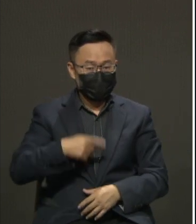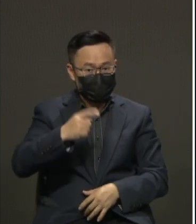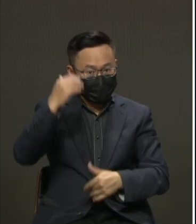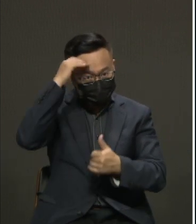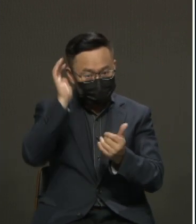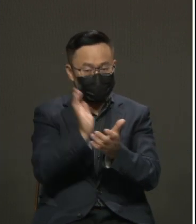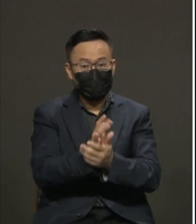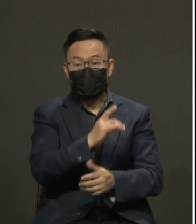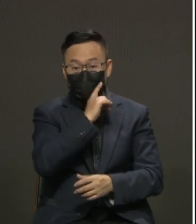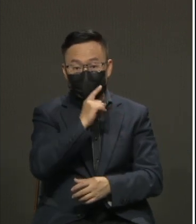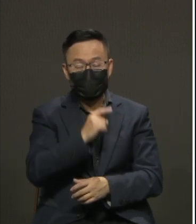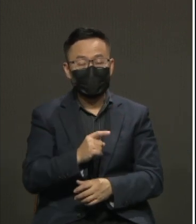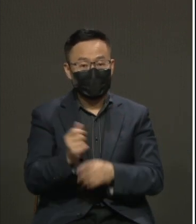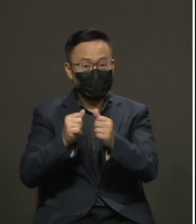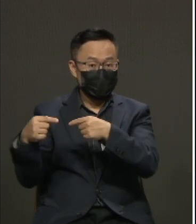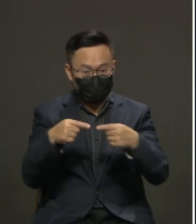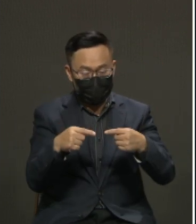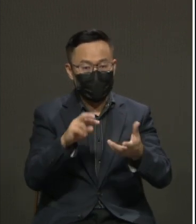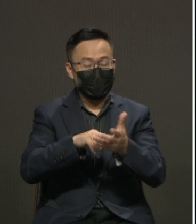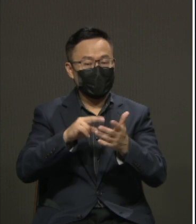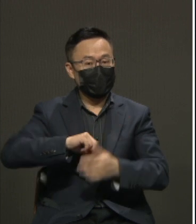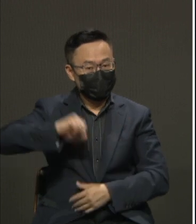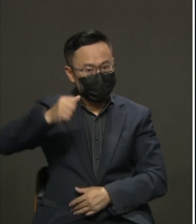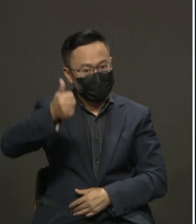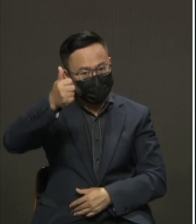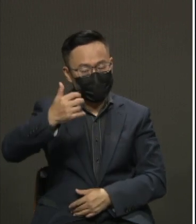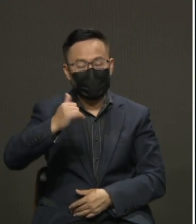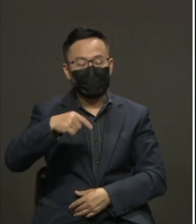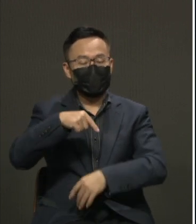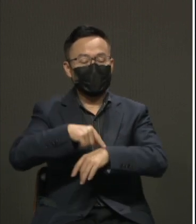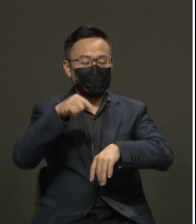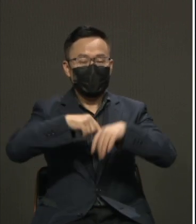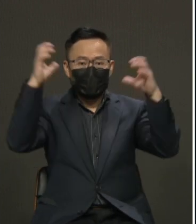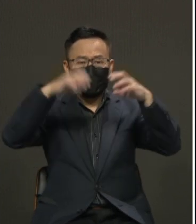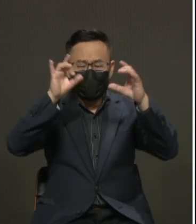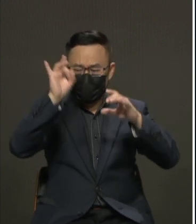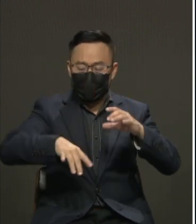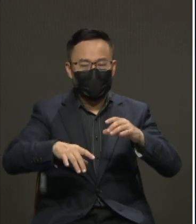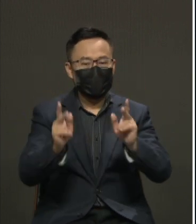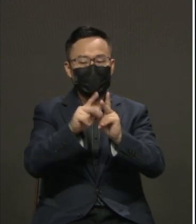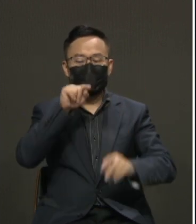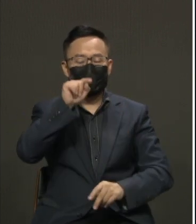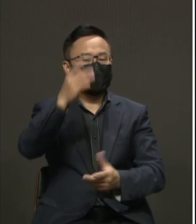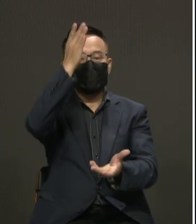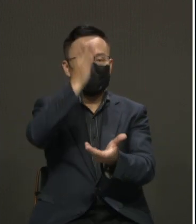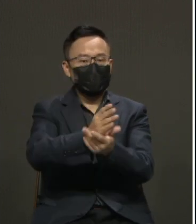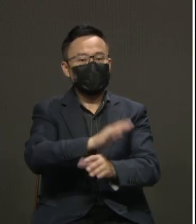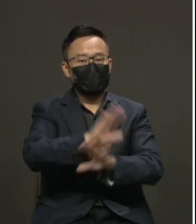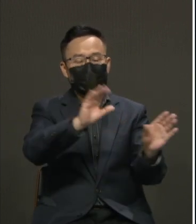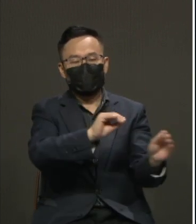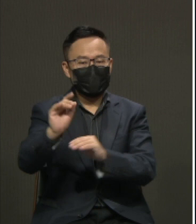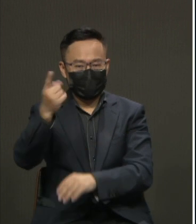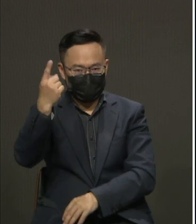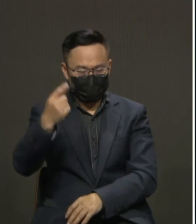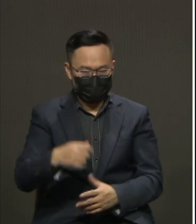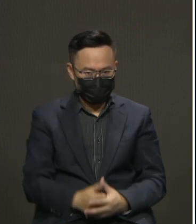ขาสามารถเก็บแต้มในนัดนั้นได้เนี่ยก็อาจจะช่วยในเรื่องของความมั่นใจก็ได้แต ่ ว่าน่าเสียดายที่ฝนมันตกหนักมันก็เตะกันต่อไม่ได้ก็ต้องเลื่อนออกไ